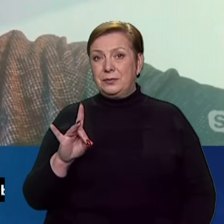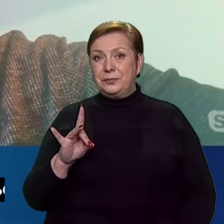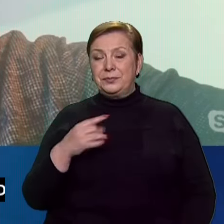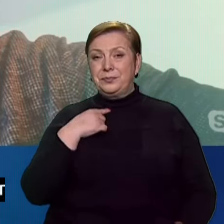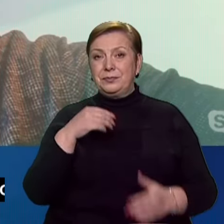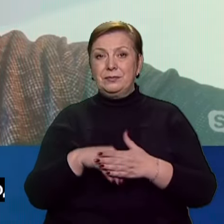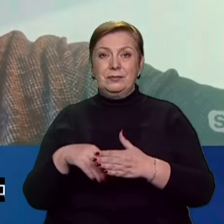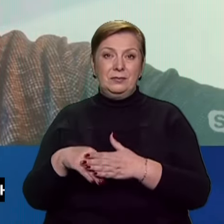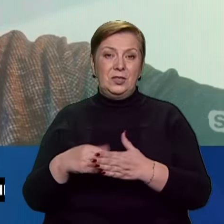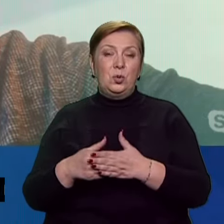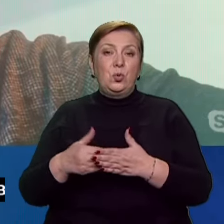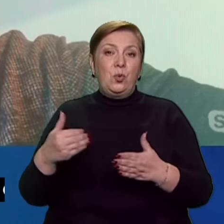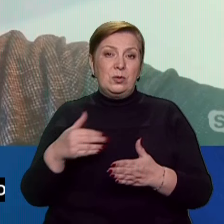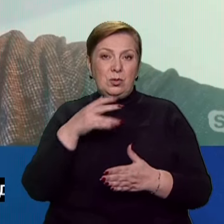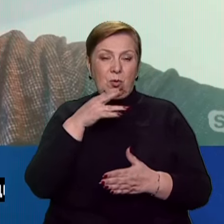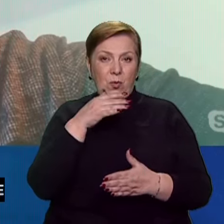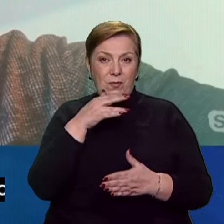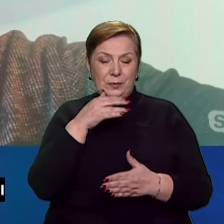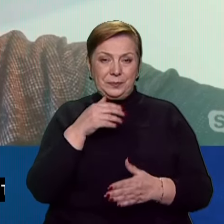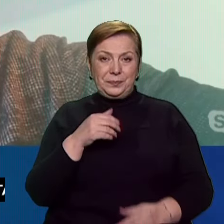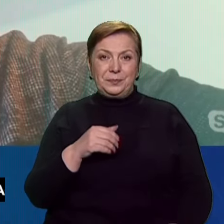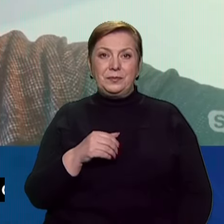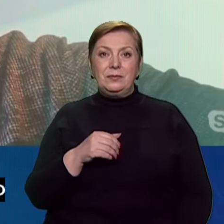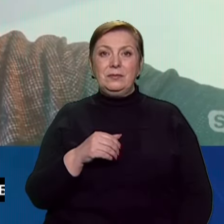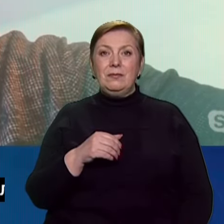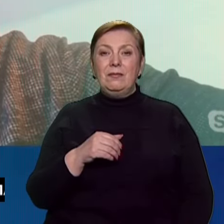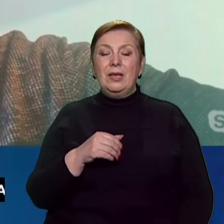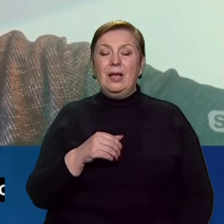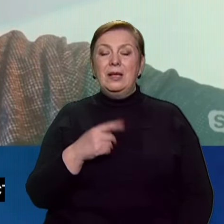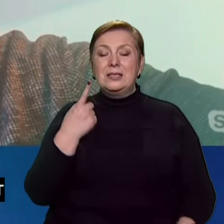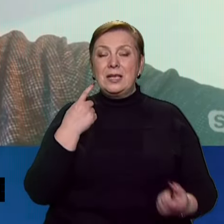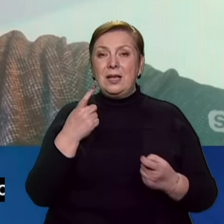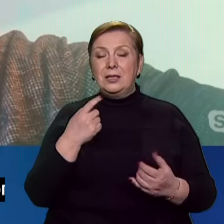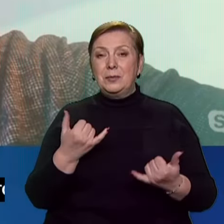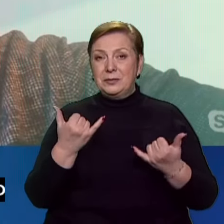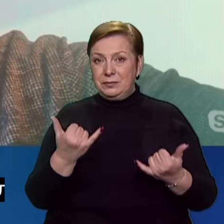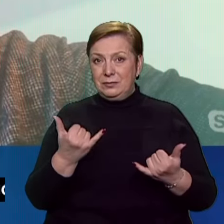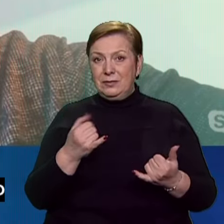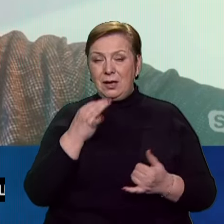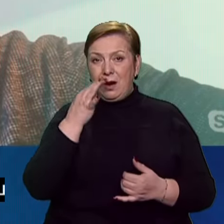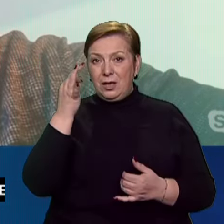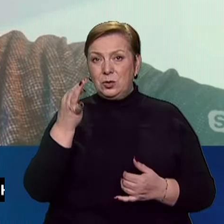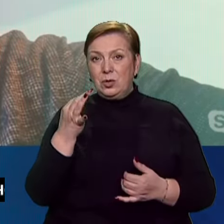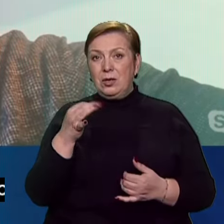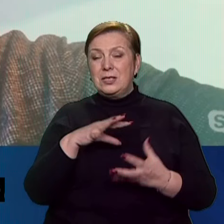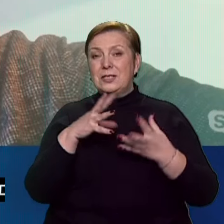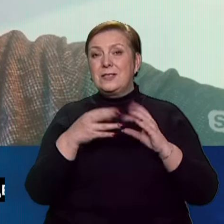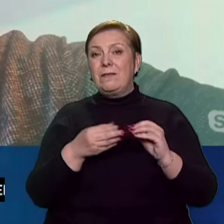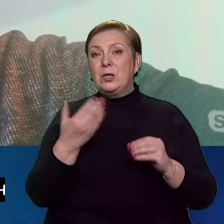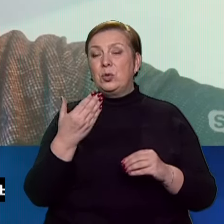достроково. Це той тиждень, який був до голосування. За даними на сьогодні, на ранок, вони звітують